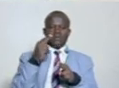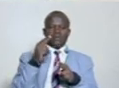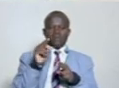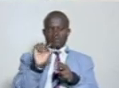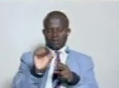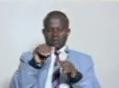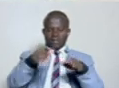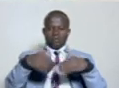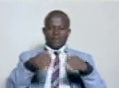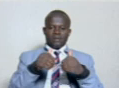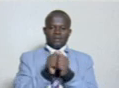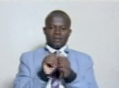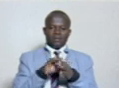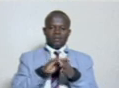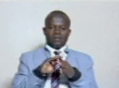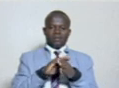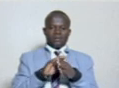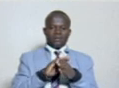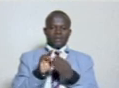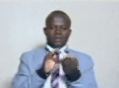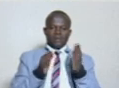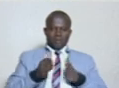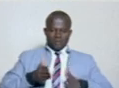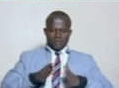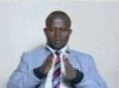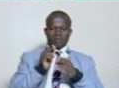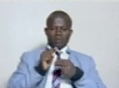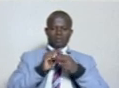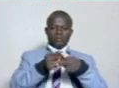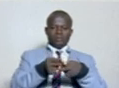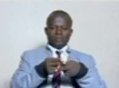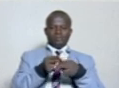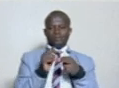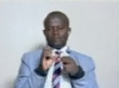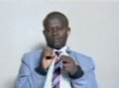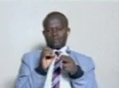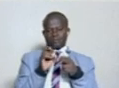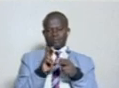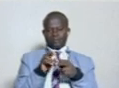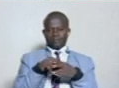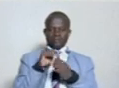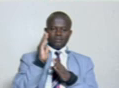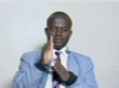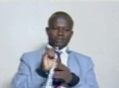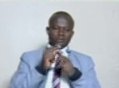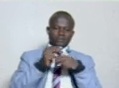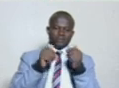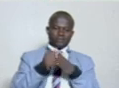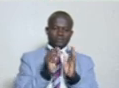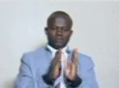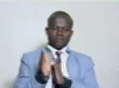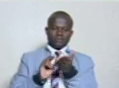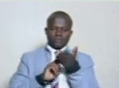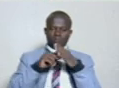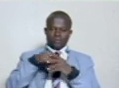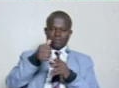ya agri business, iyo ligne de crédit cyangwa se line of credit duteganya kuzakoresha